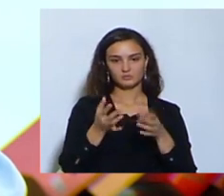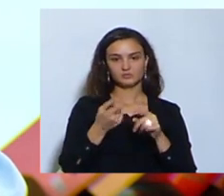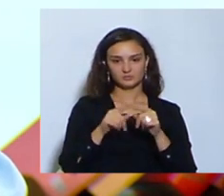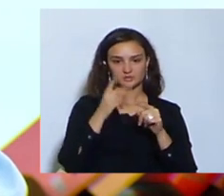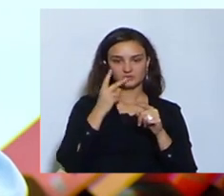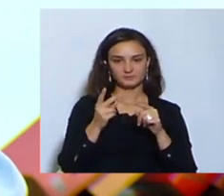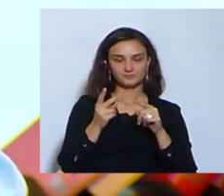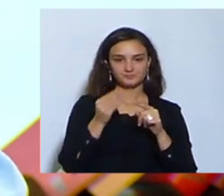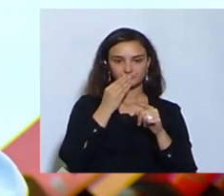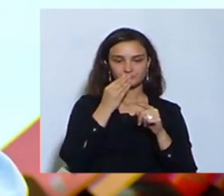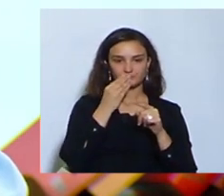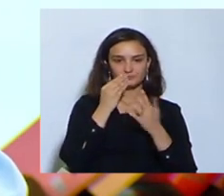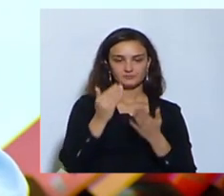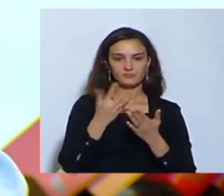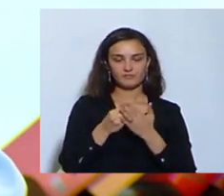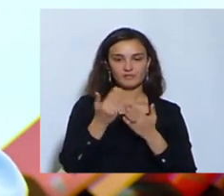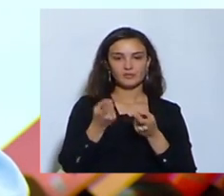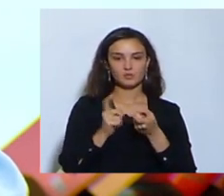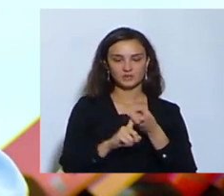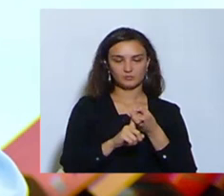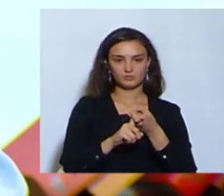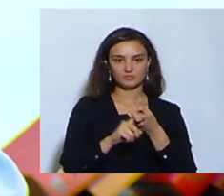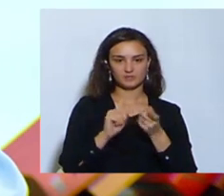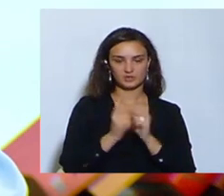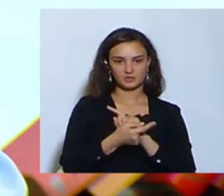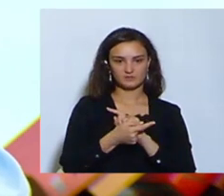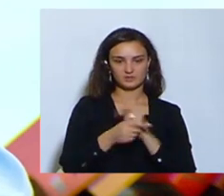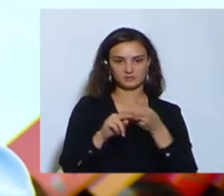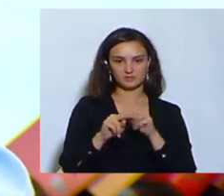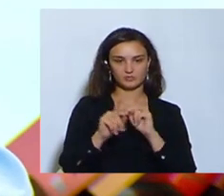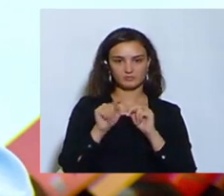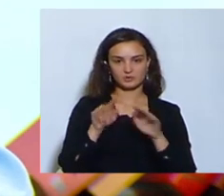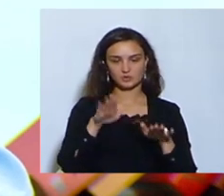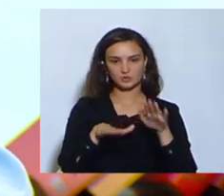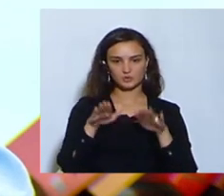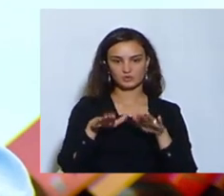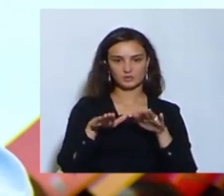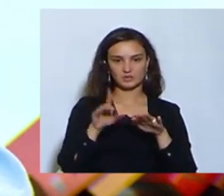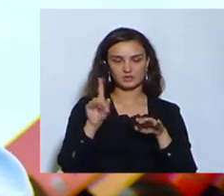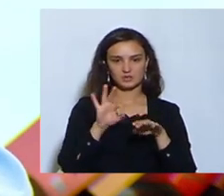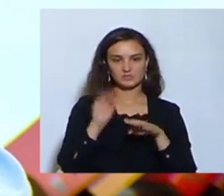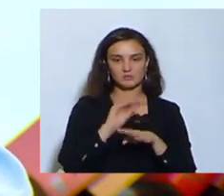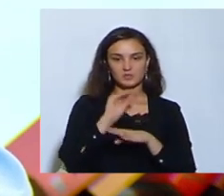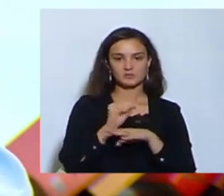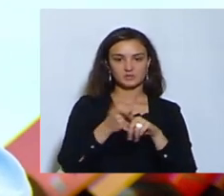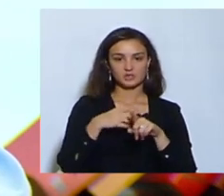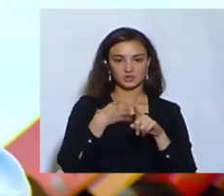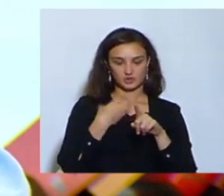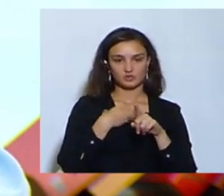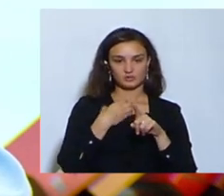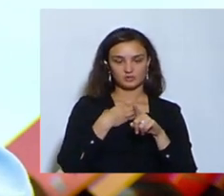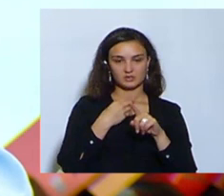ნახეთ, კვების მიმართ მისი დამოკიდებულება შეცვლილი, იმიტომ რომ ეს წონა, რისიც მომატებისად ძალიან